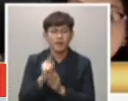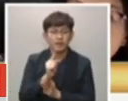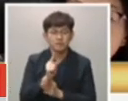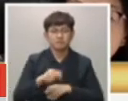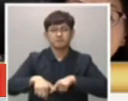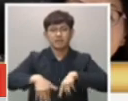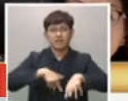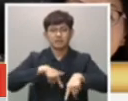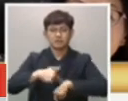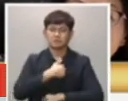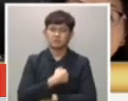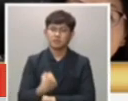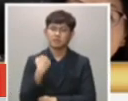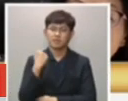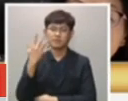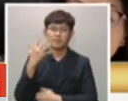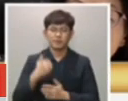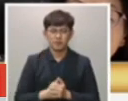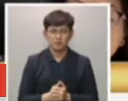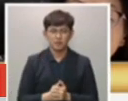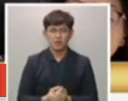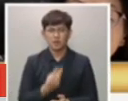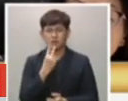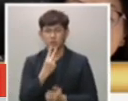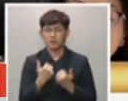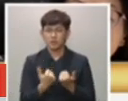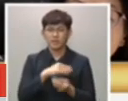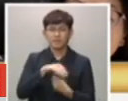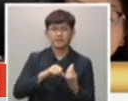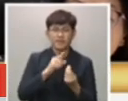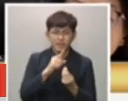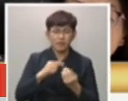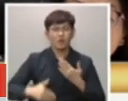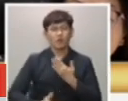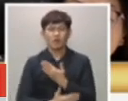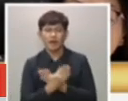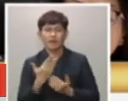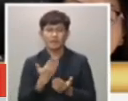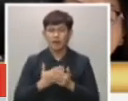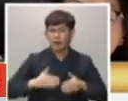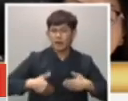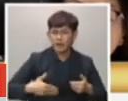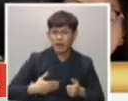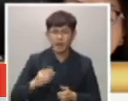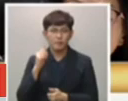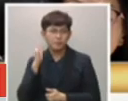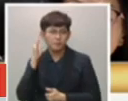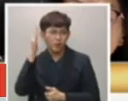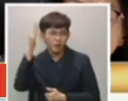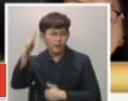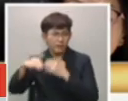คเนี่ยไม่มีความเชื่อมั่นครับว่าสภาวะการเศรษฐกิจโอกาสแล้วก็เรื่องรายได้ในอนาคตของเขามันจะดีขึ้น